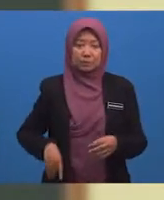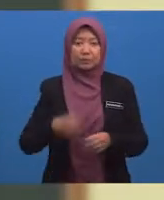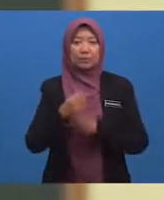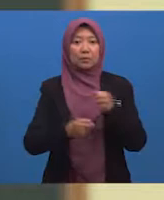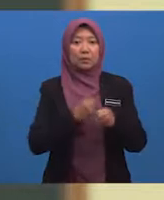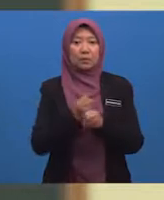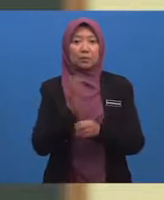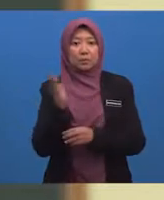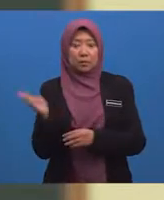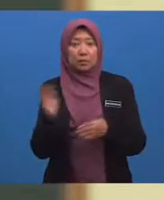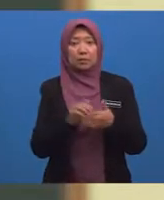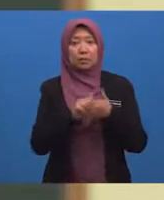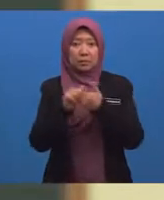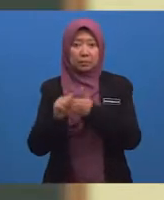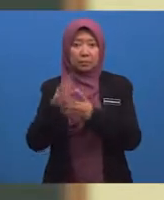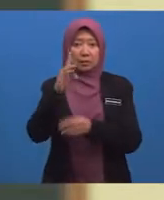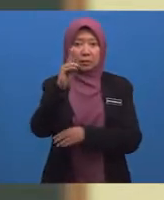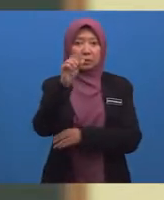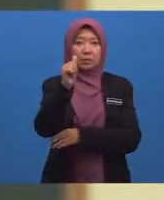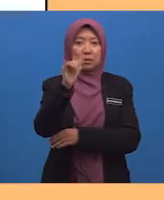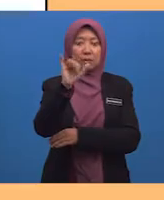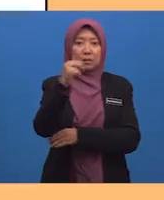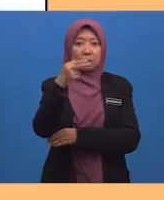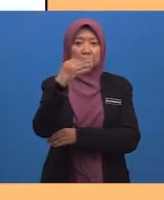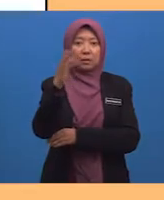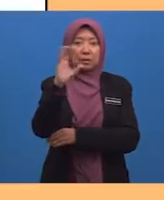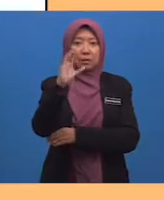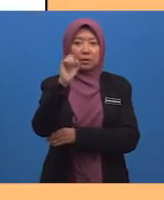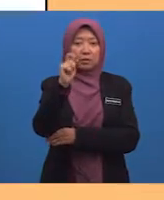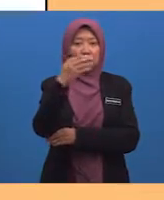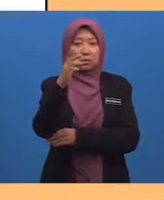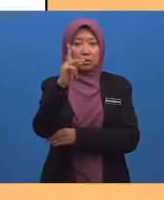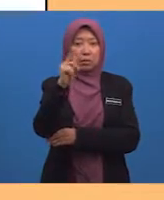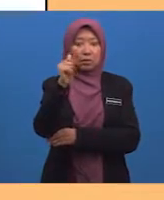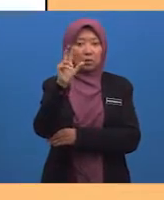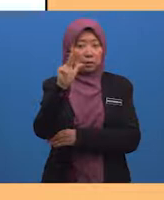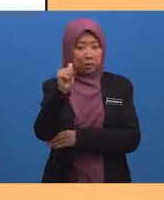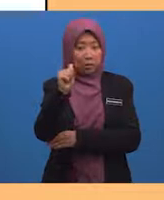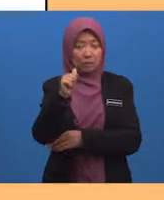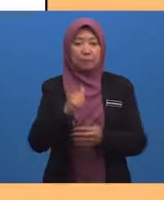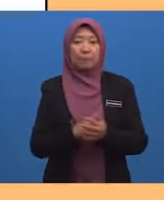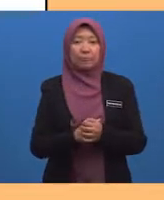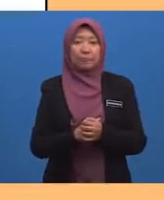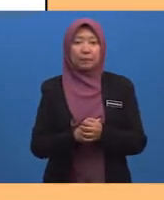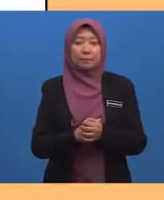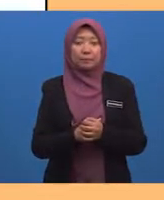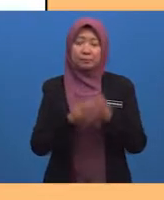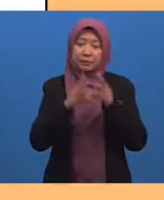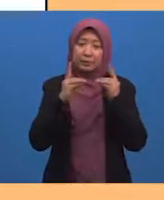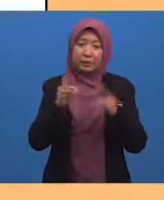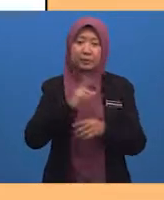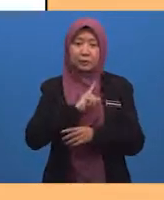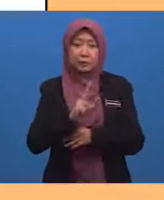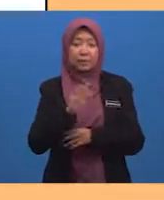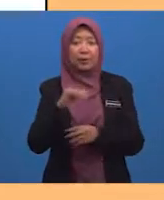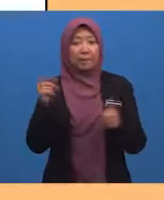tahun beliau memimpin Dayah Chot Kala. Pusat pendidikan Chot Kala merupakan pusat pendidikan Islam